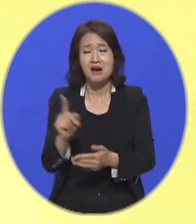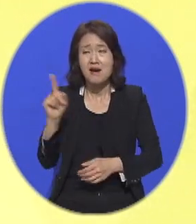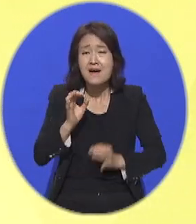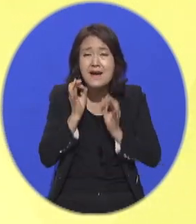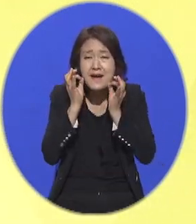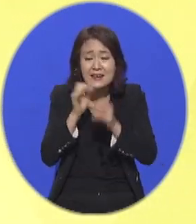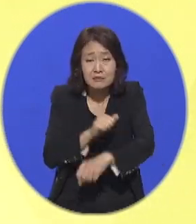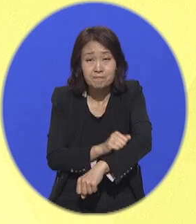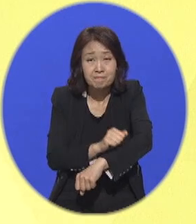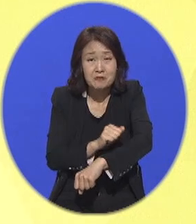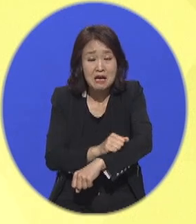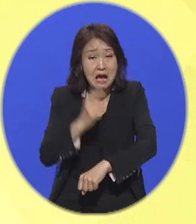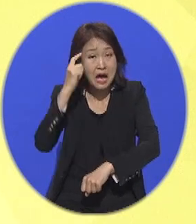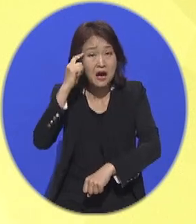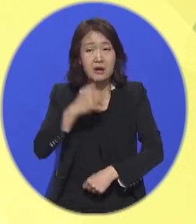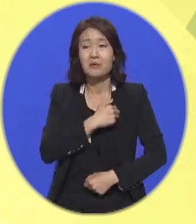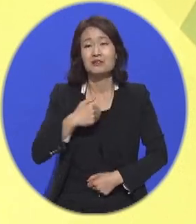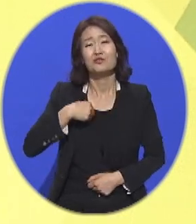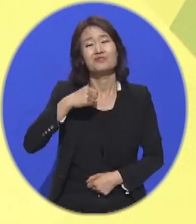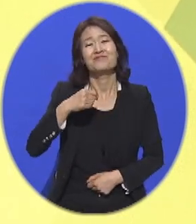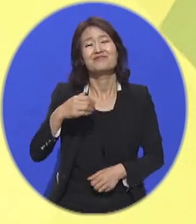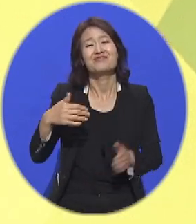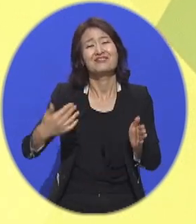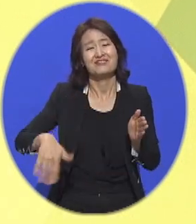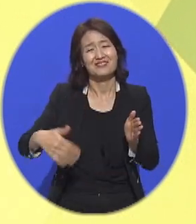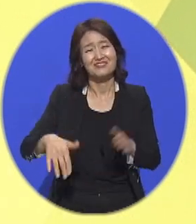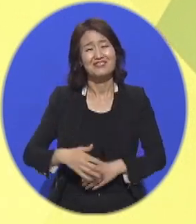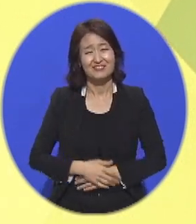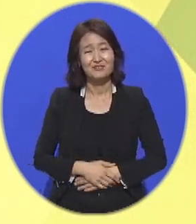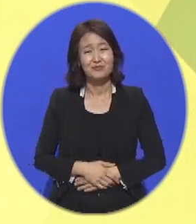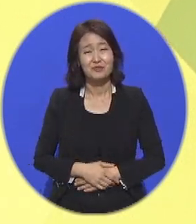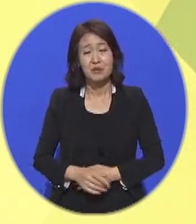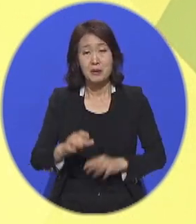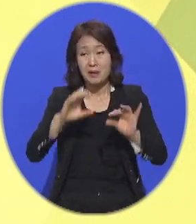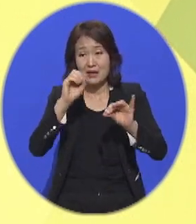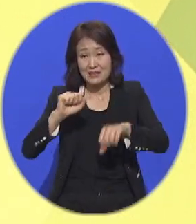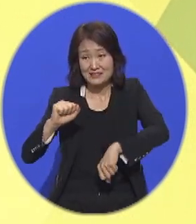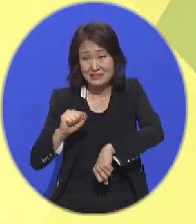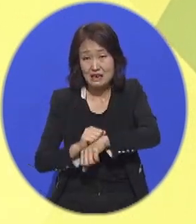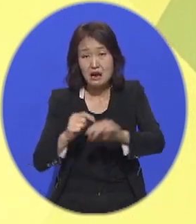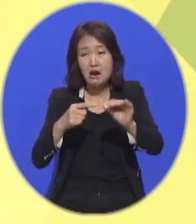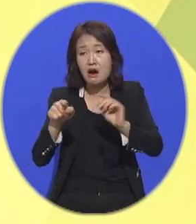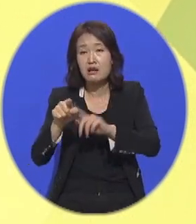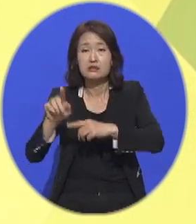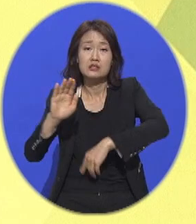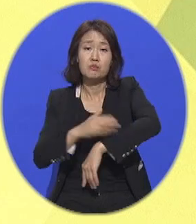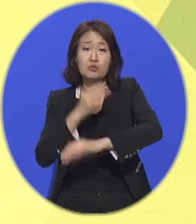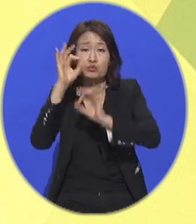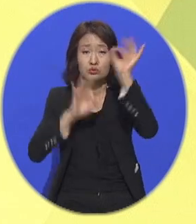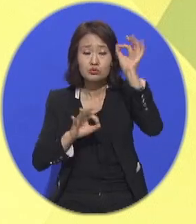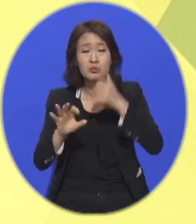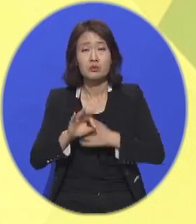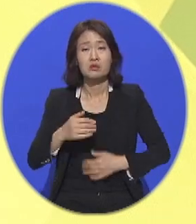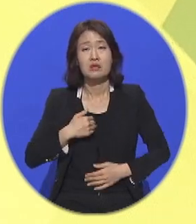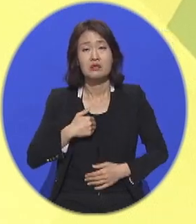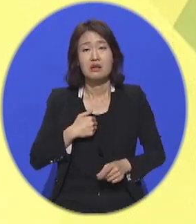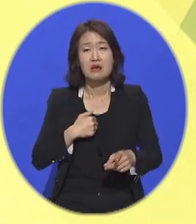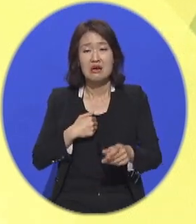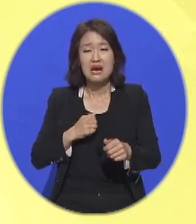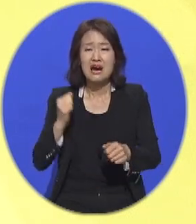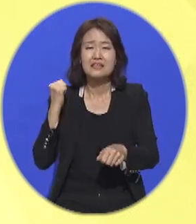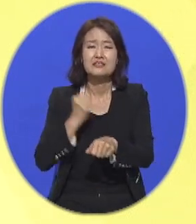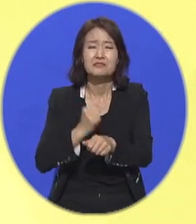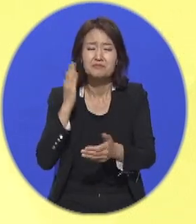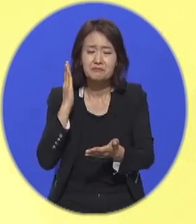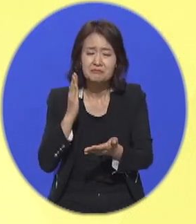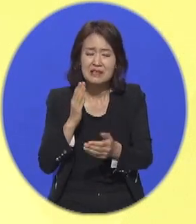잘해도 여러분들은 만족하지 않은 사람이 나옵니다. 100개를 잘해줘도 한 번 잘못해주면 자기는 안 해준 것만